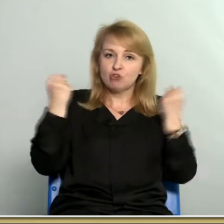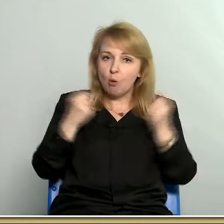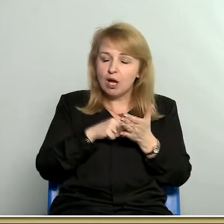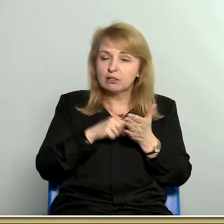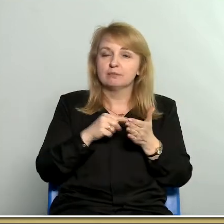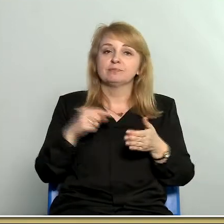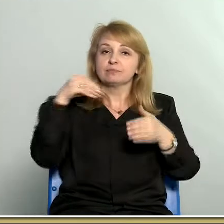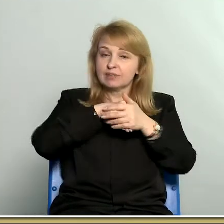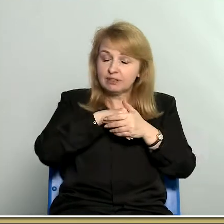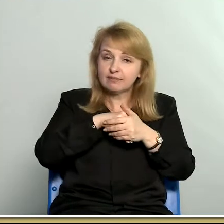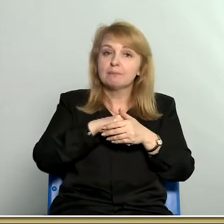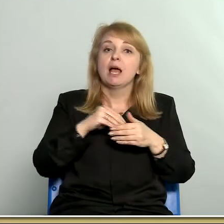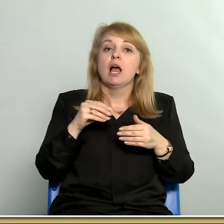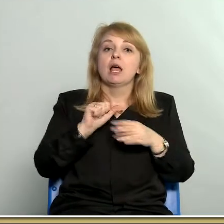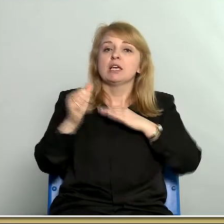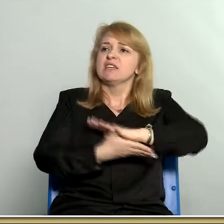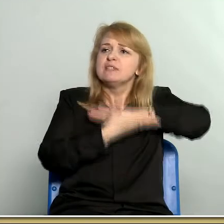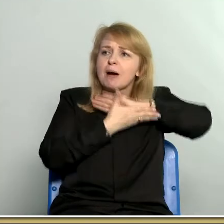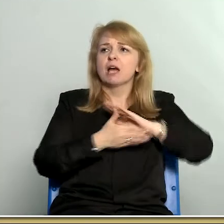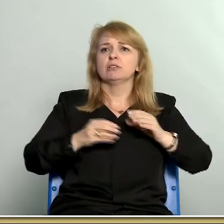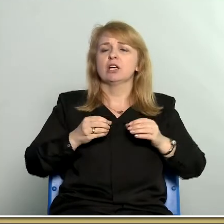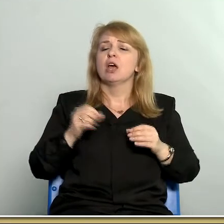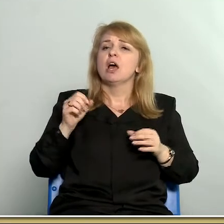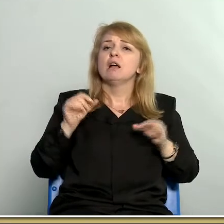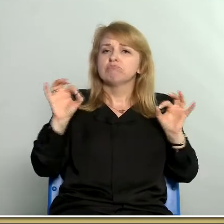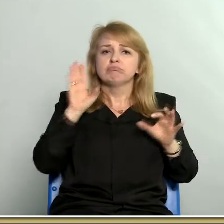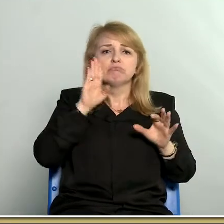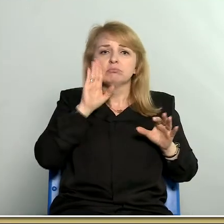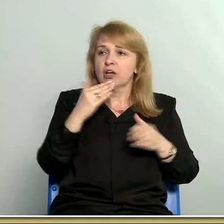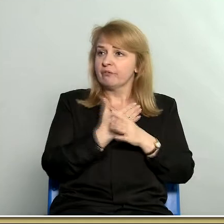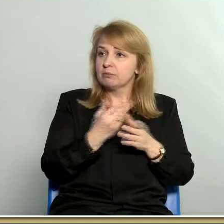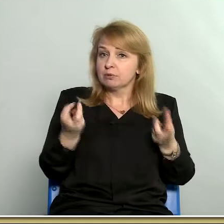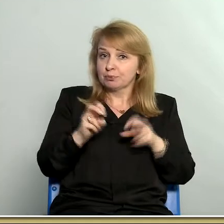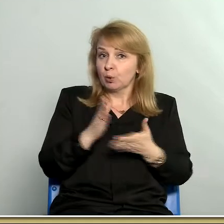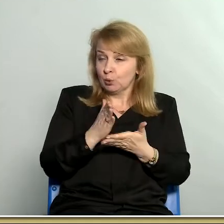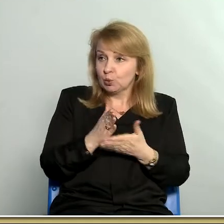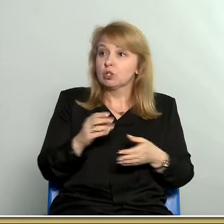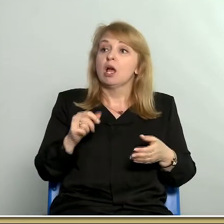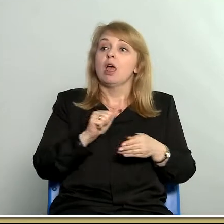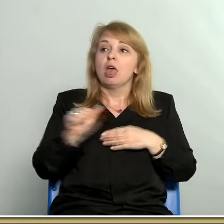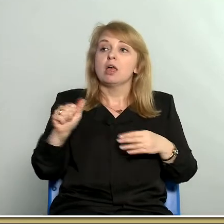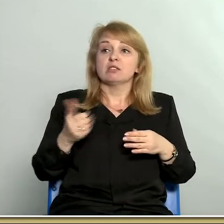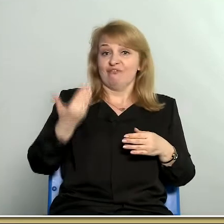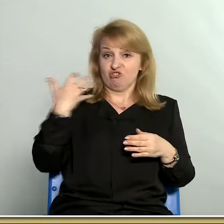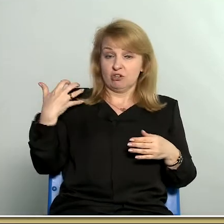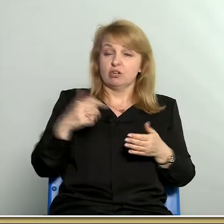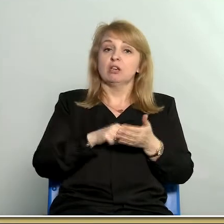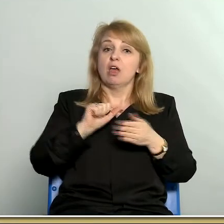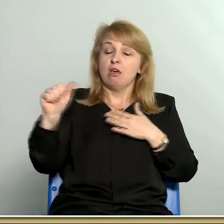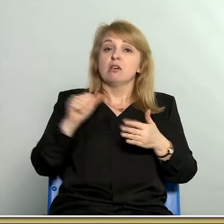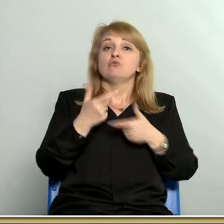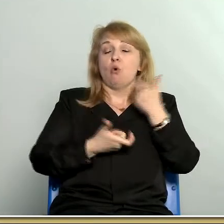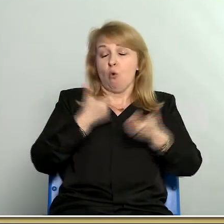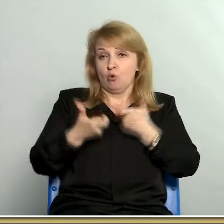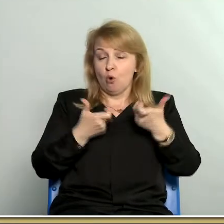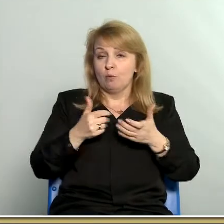tym priorytecie to jest wsparcie bezpośrednie istniejących przedsiębiorstw, w odróżnieniu do osi 8, którą za chwilę